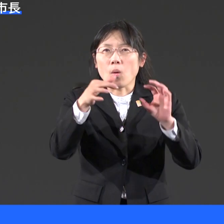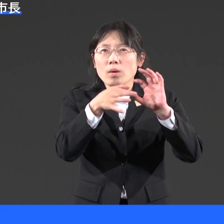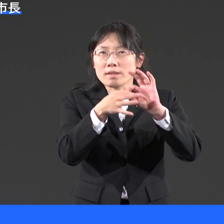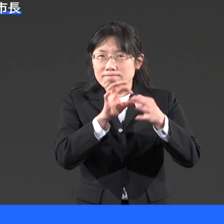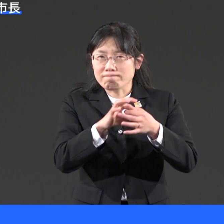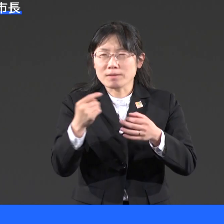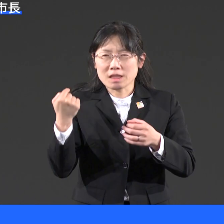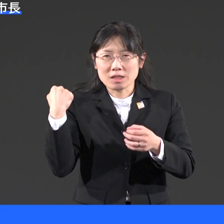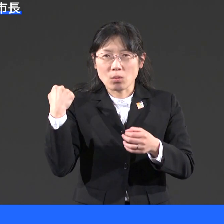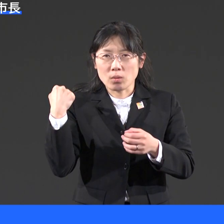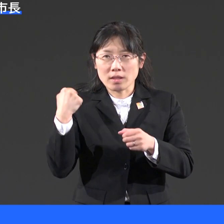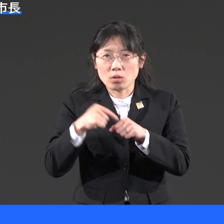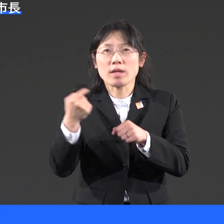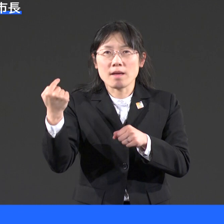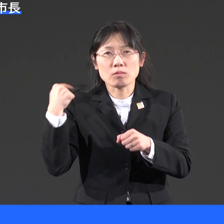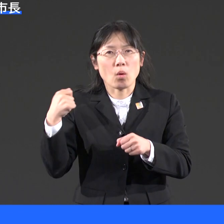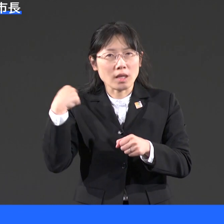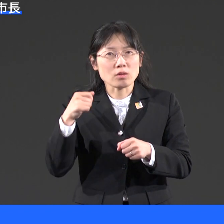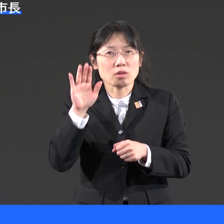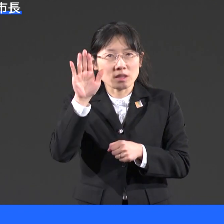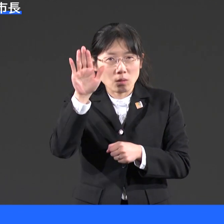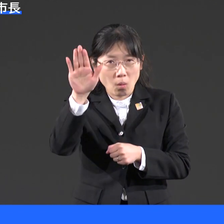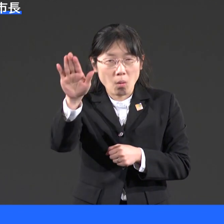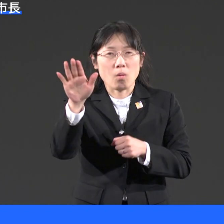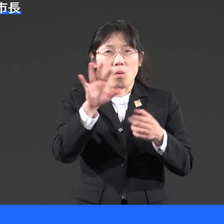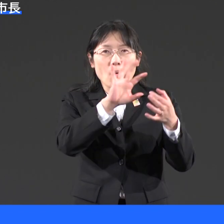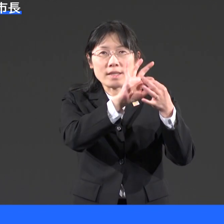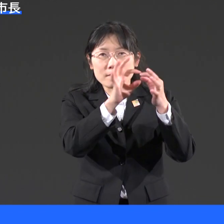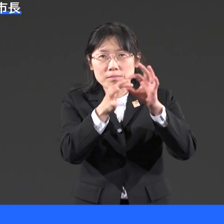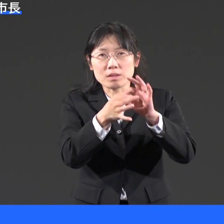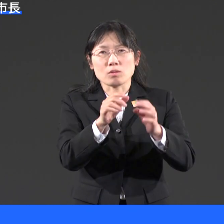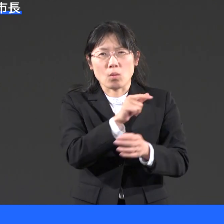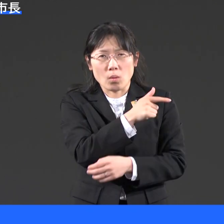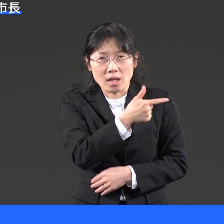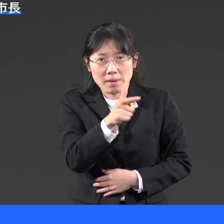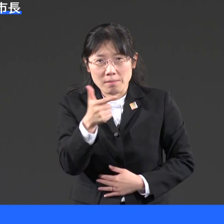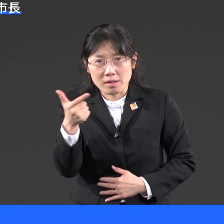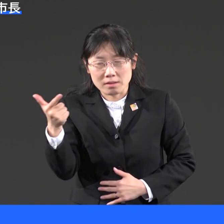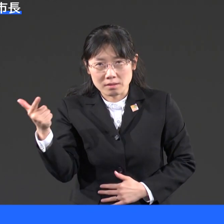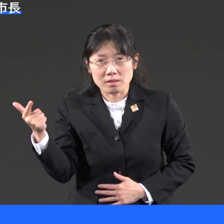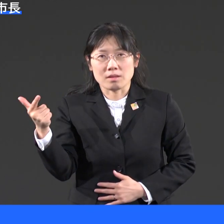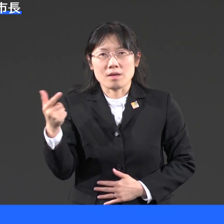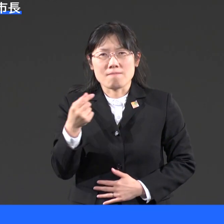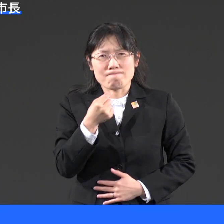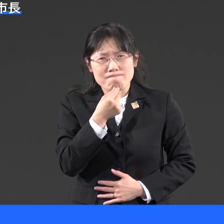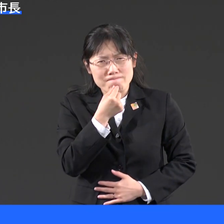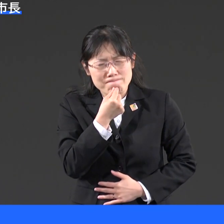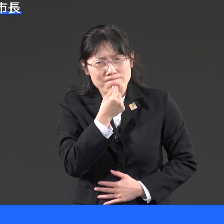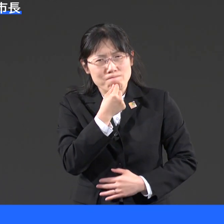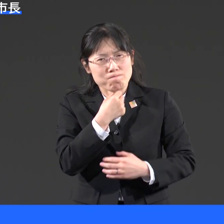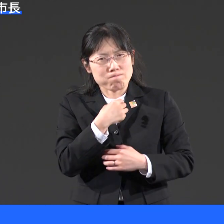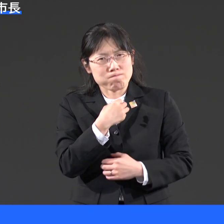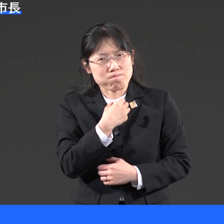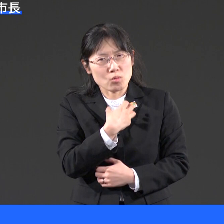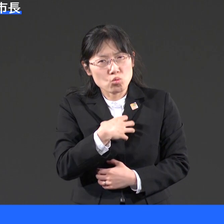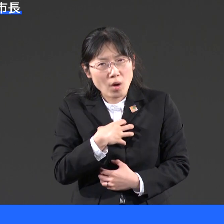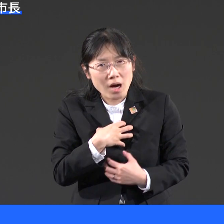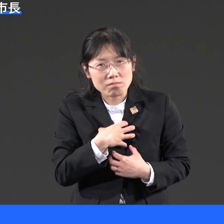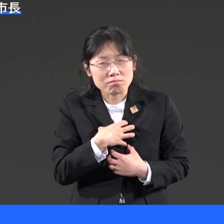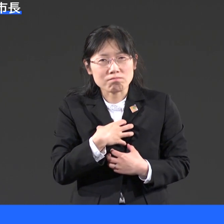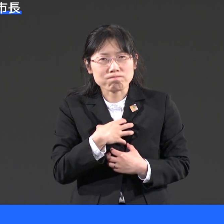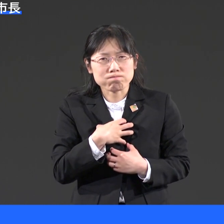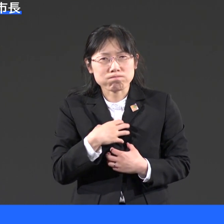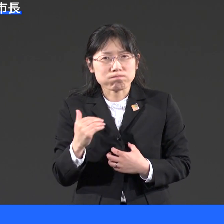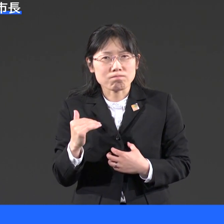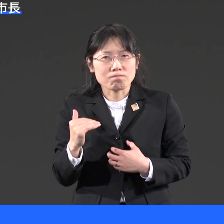の夏以降ですね、オリンピックに対してのさまざまな、懸念、不安ということがやっぱ高まってきてお